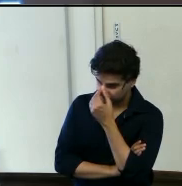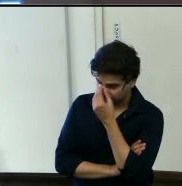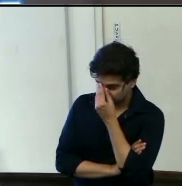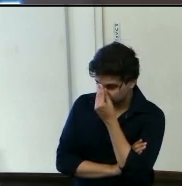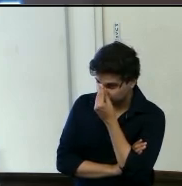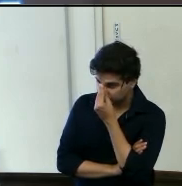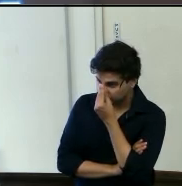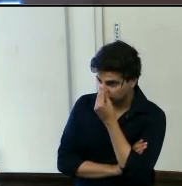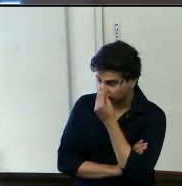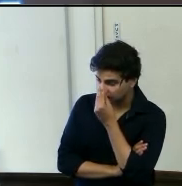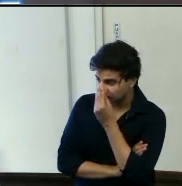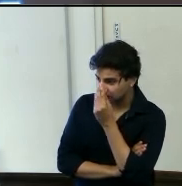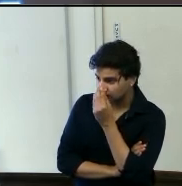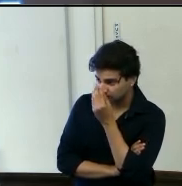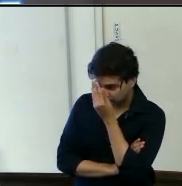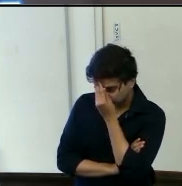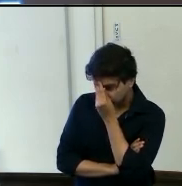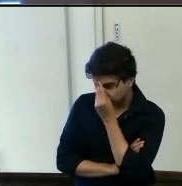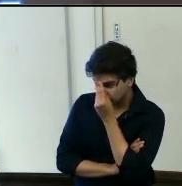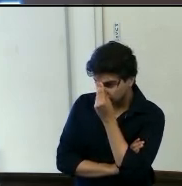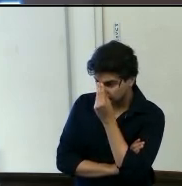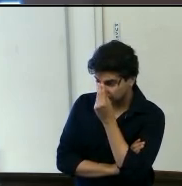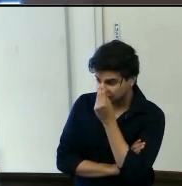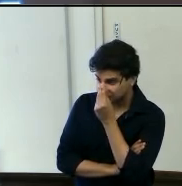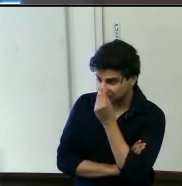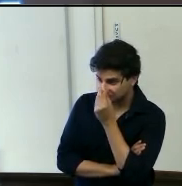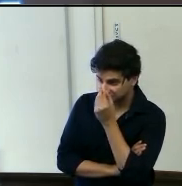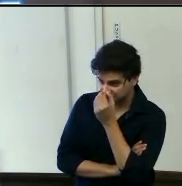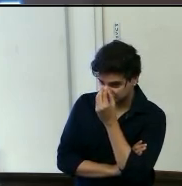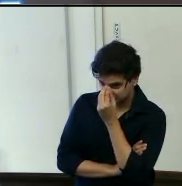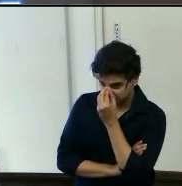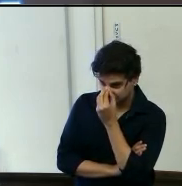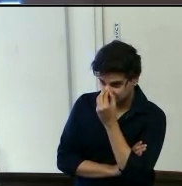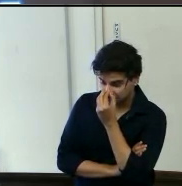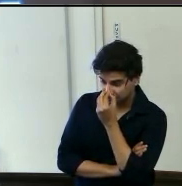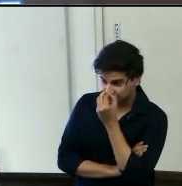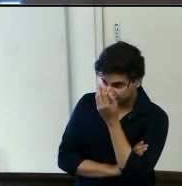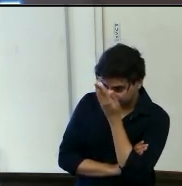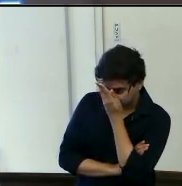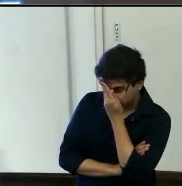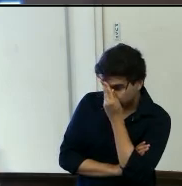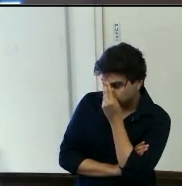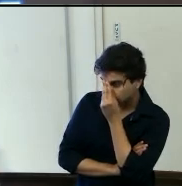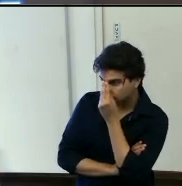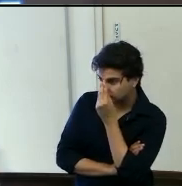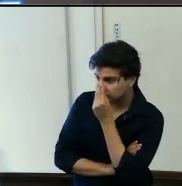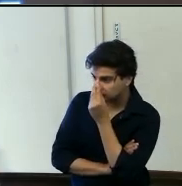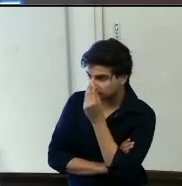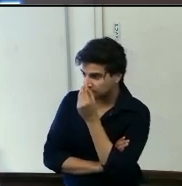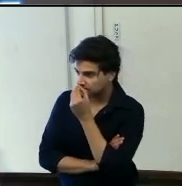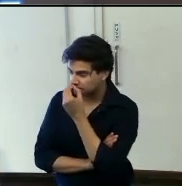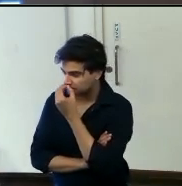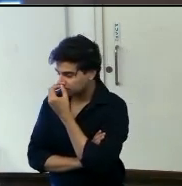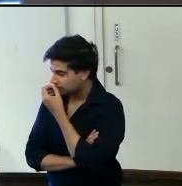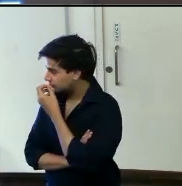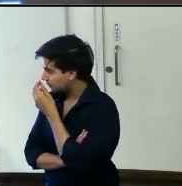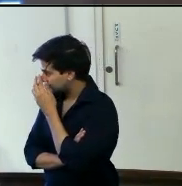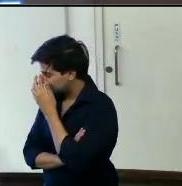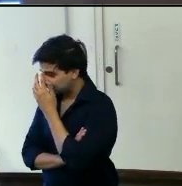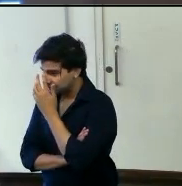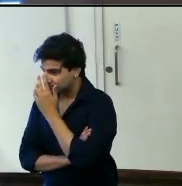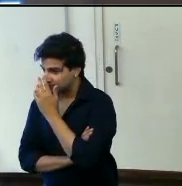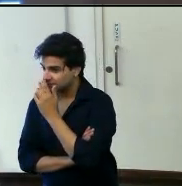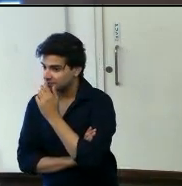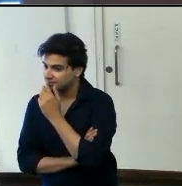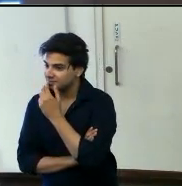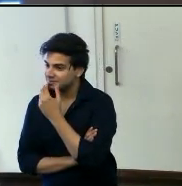ಸೀರೆ ಉಟ್ಕೊಳ್ಳೋದೇ ಬಿಟ್ಬಿಟ್ಟಿದ್ದಾರೆ, ಸೀರೆನೇ ಹೊಟ್ಟೋಗ್ಬಿಡುತ್ತೆ ಅಂತ ಅಂದ್ಬಿಡ್ತಾರೆ. ಹೋಗಲ್ಲ, ಏನು ಹೋಗಲ್ಲ, ಇರುತ್ತೆ. ಅಲ್ಲ, ಅವರು ಇನ್ನೊಂದು ಪ್ರಶ್ನೆ ಅವ್ರು